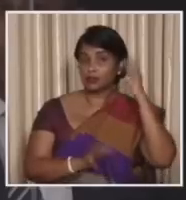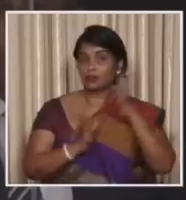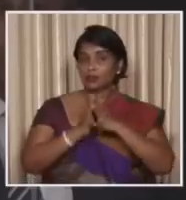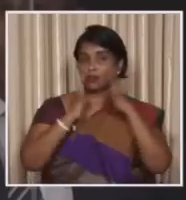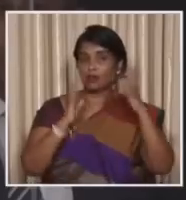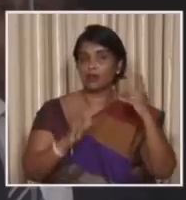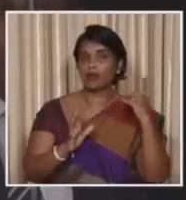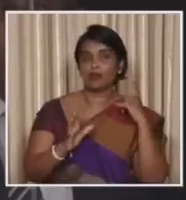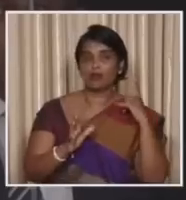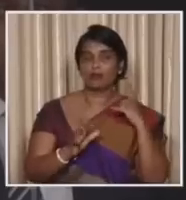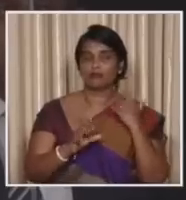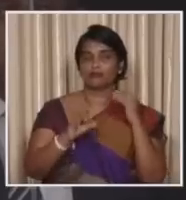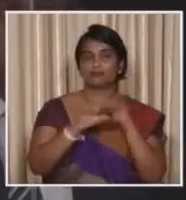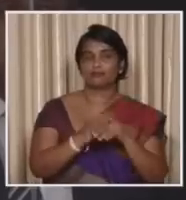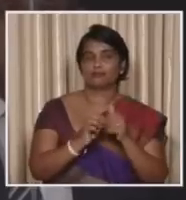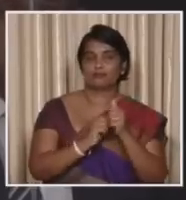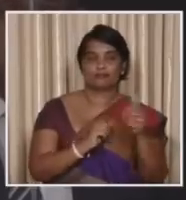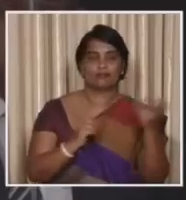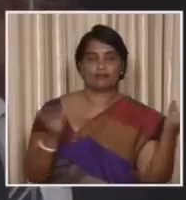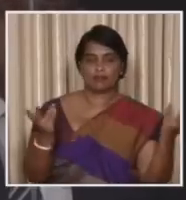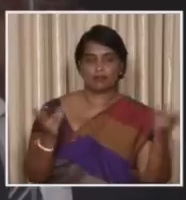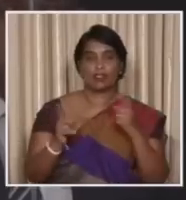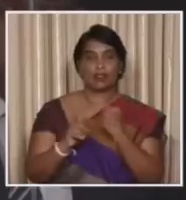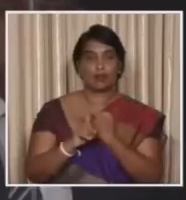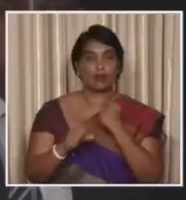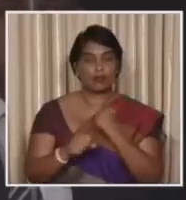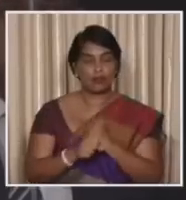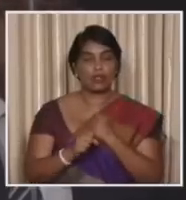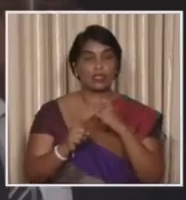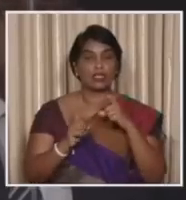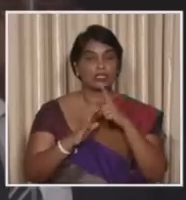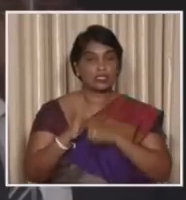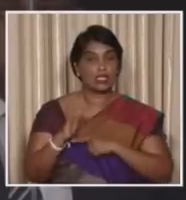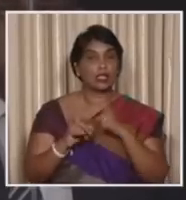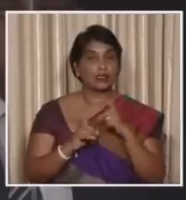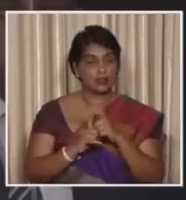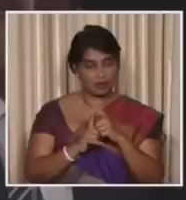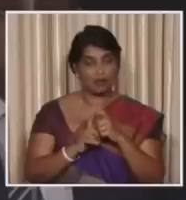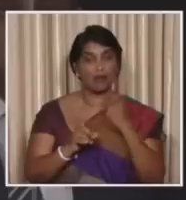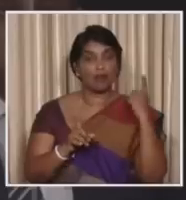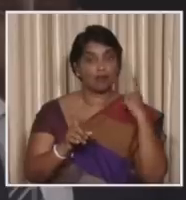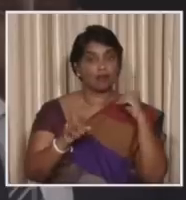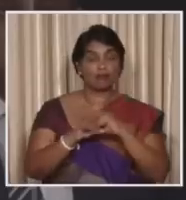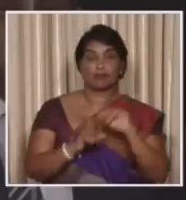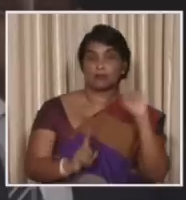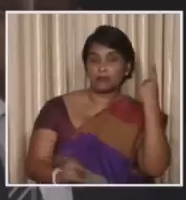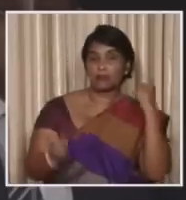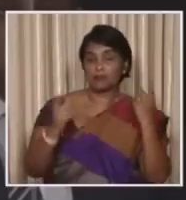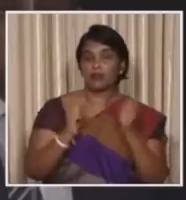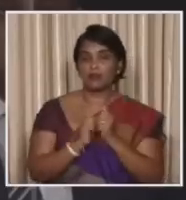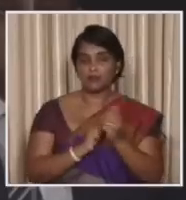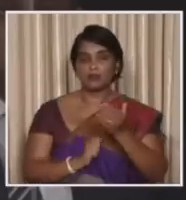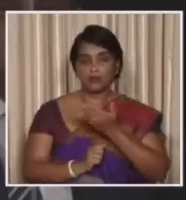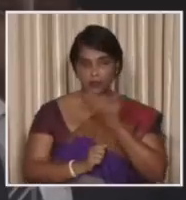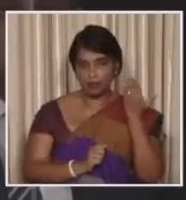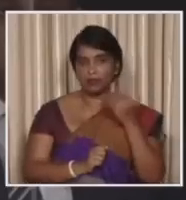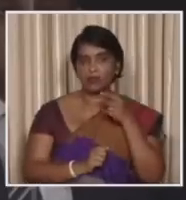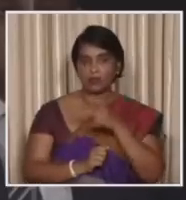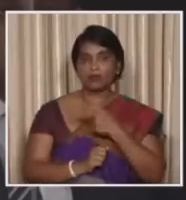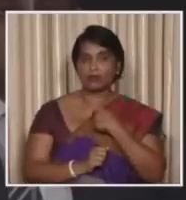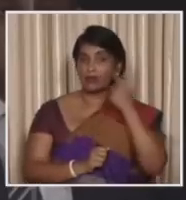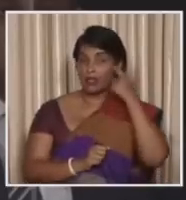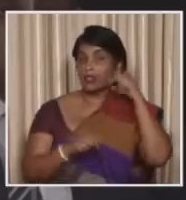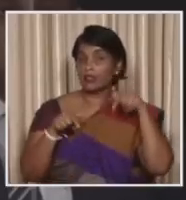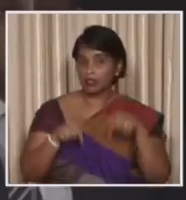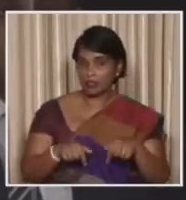අයට හමුදාටවත් අණ දෙන්න බැරි වුණේ. නැත්නම් කමල් ගුණරත්න ජගත් ඩෑස්ල වගේ හැටත් හමුදාට අණ දීමේ හැකියාවක් තිබ්බා. ඒකන්ද මම හිතනවා